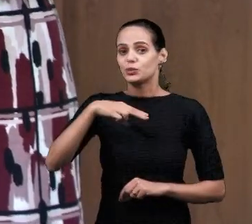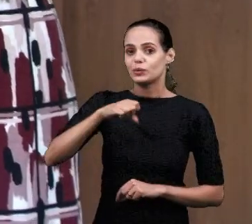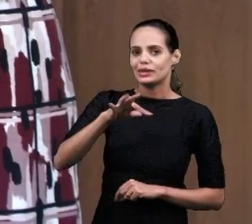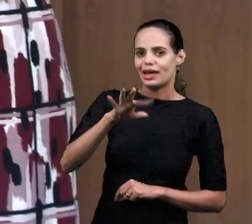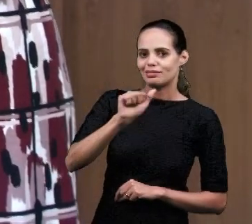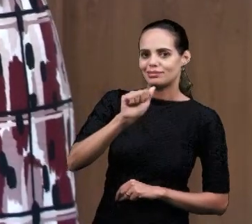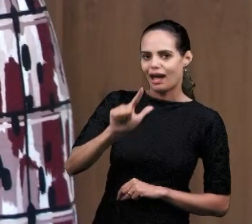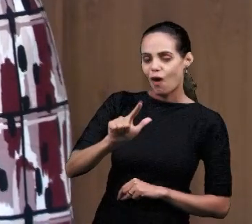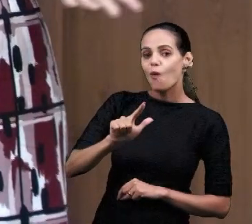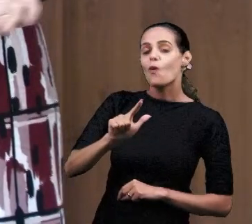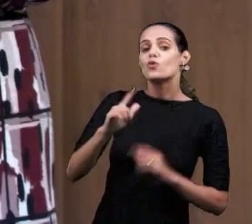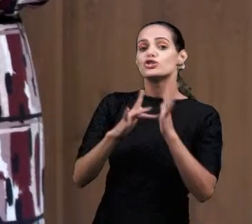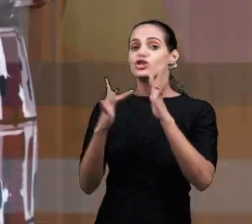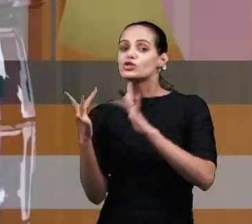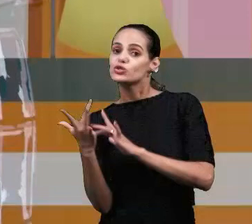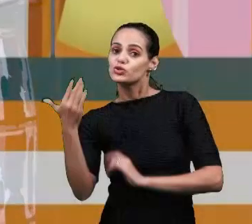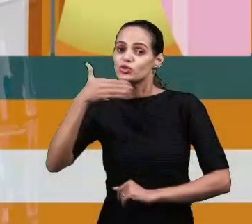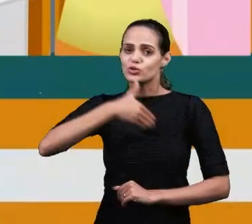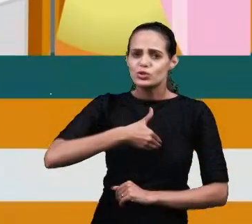tous, la paix du Seigneur.